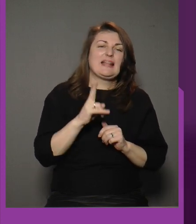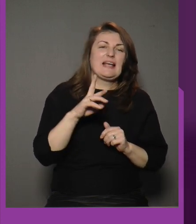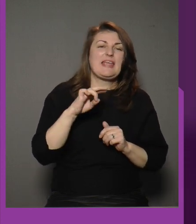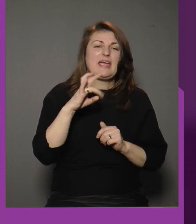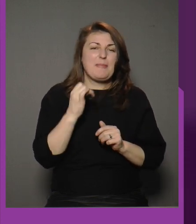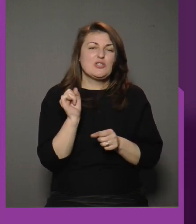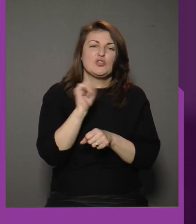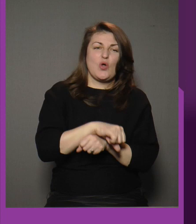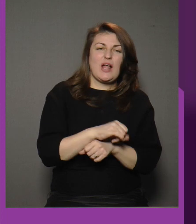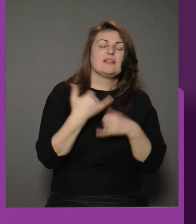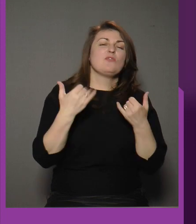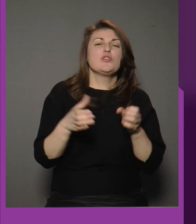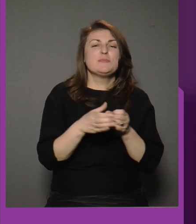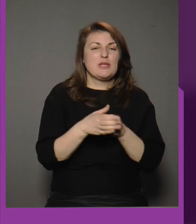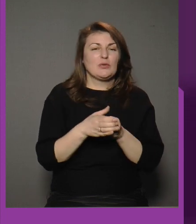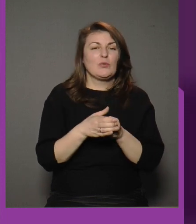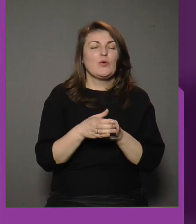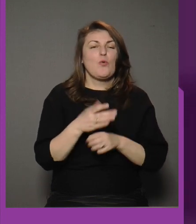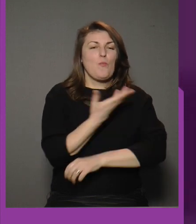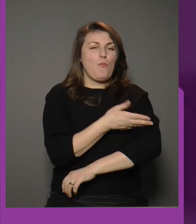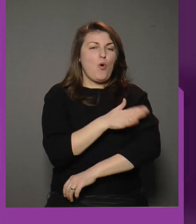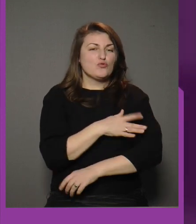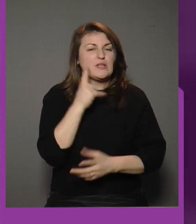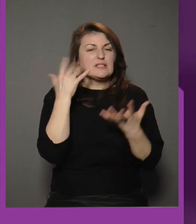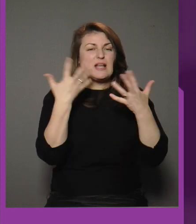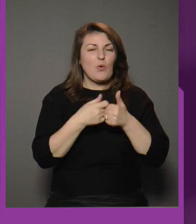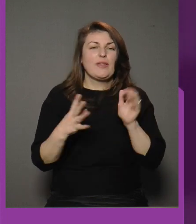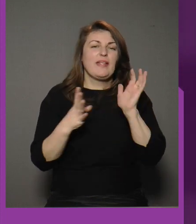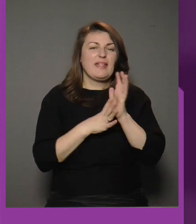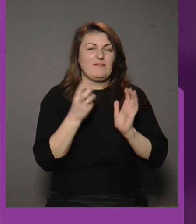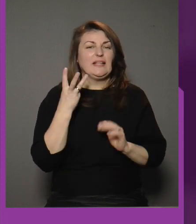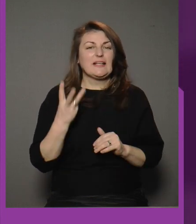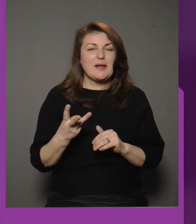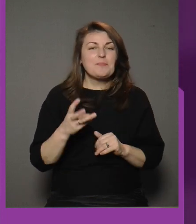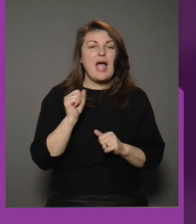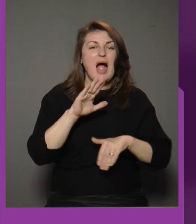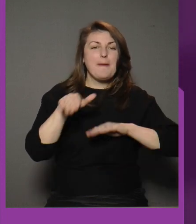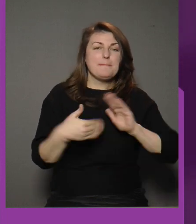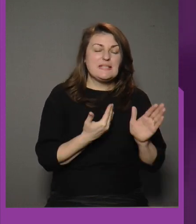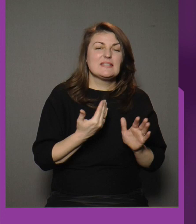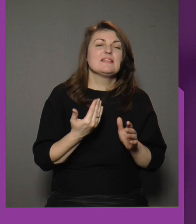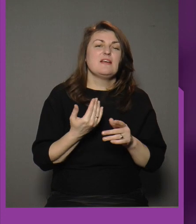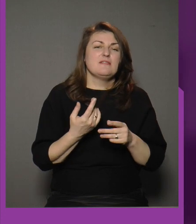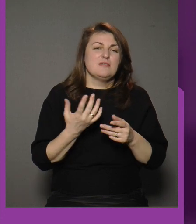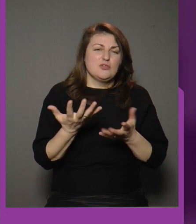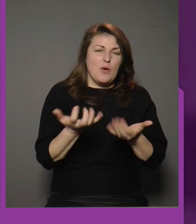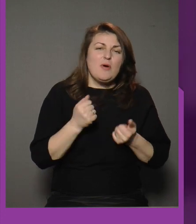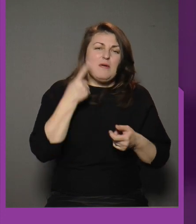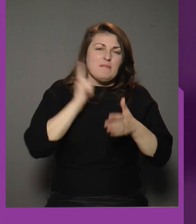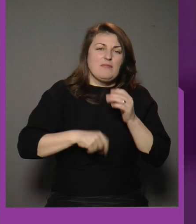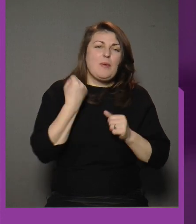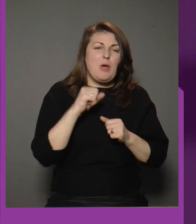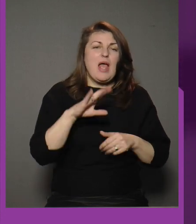сьогодні збірну команду Польщі з рахунком 9-3. а після здобули впевнену перемогу над